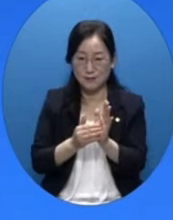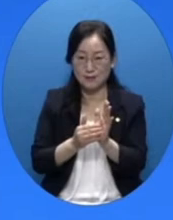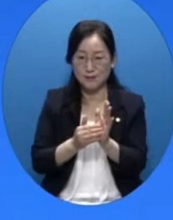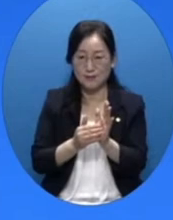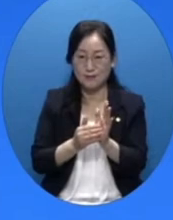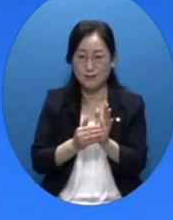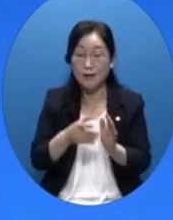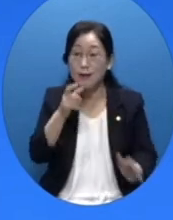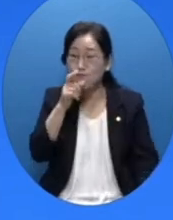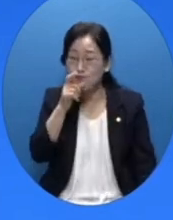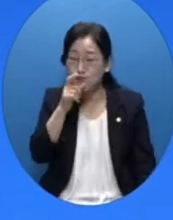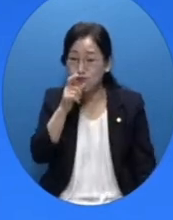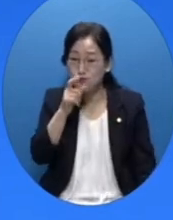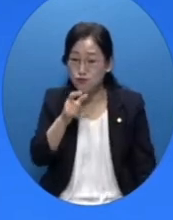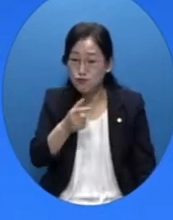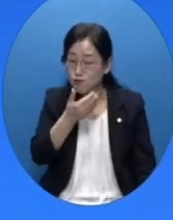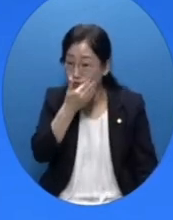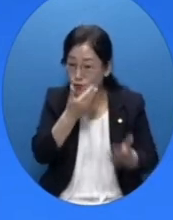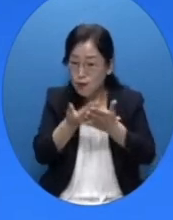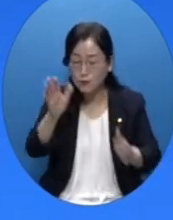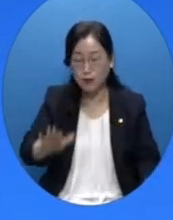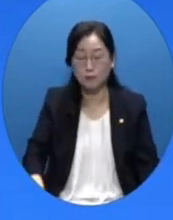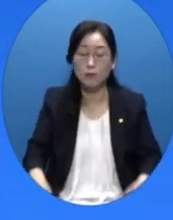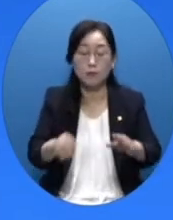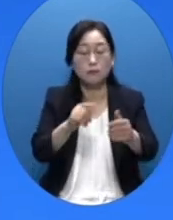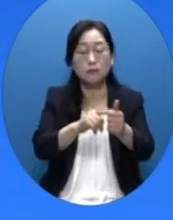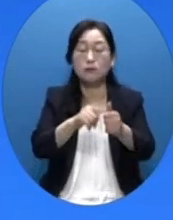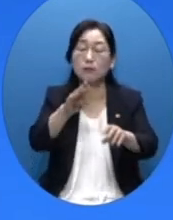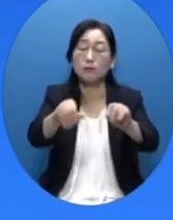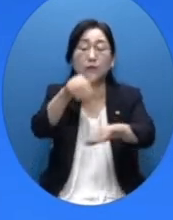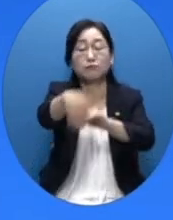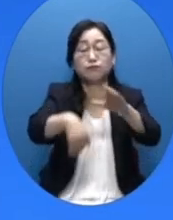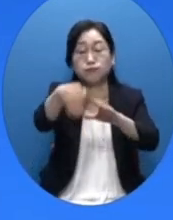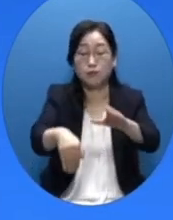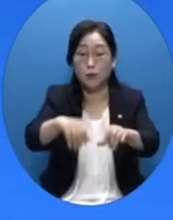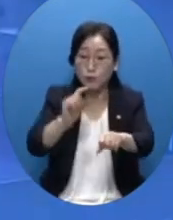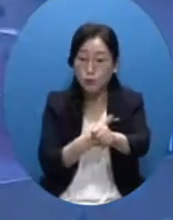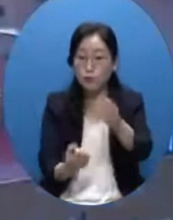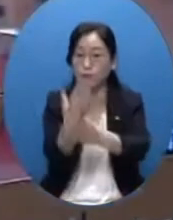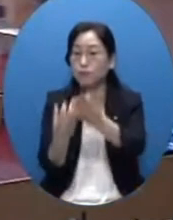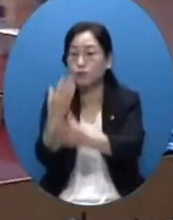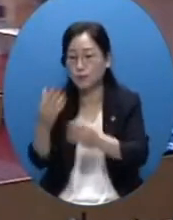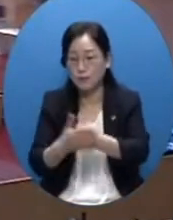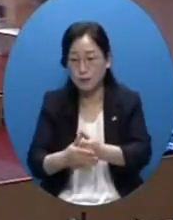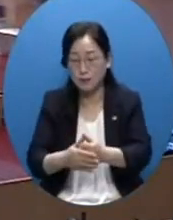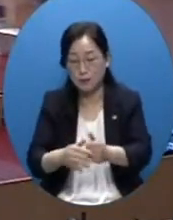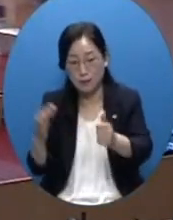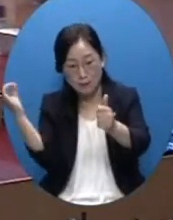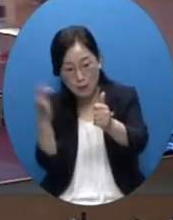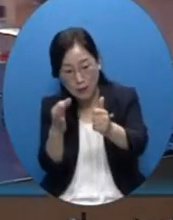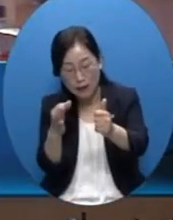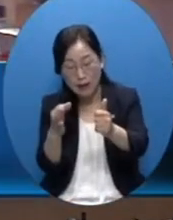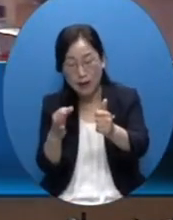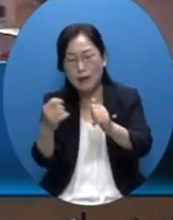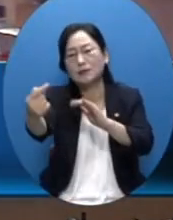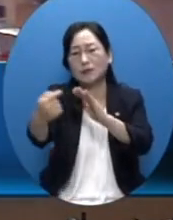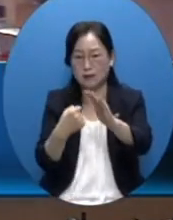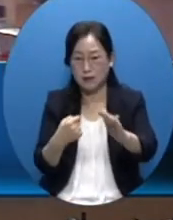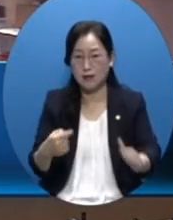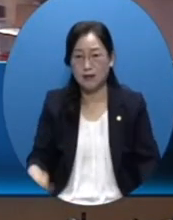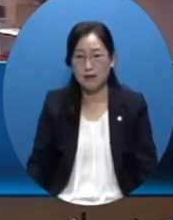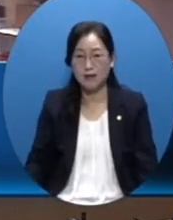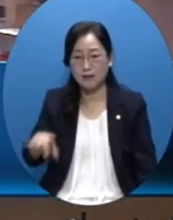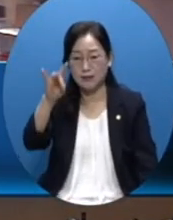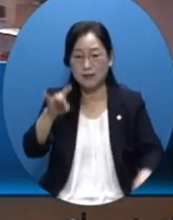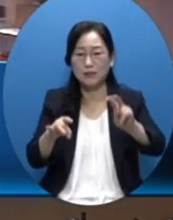그물이 귀여운데 따라 파계 많으며 눈물이 터져 나왔습니다 그래서 그들이 찾아옵니다 창세기 1장 28절 인식